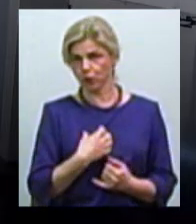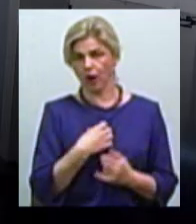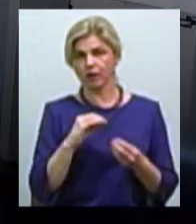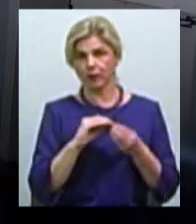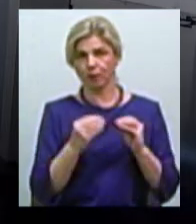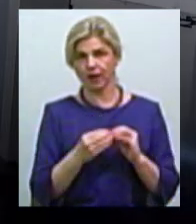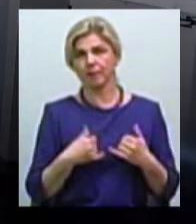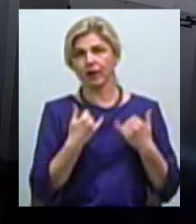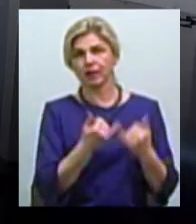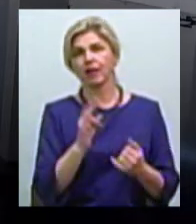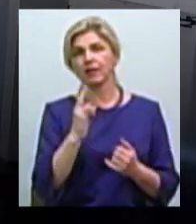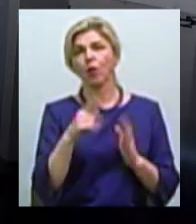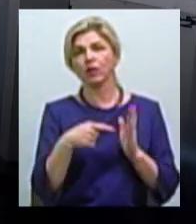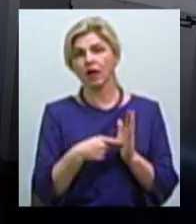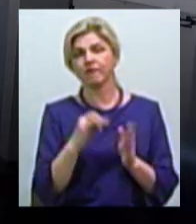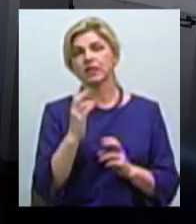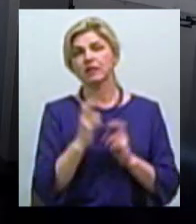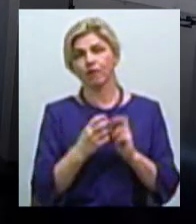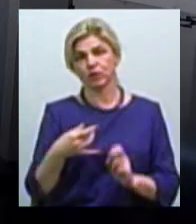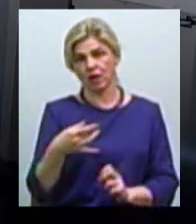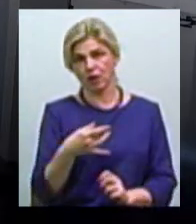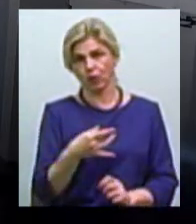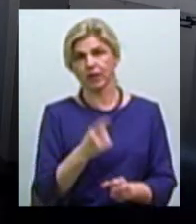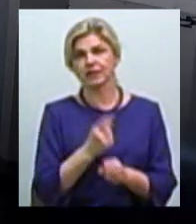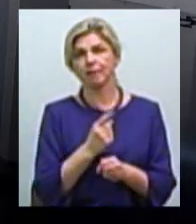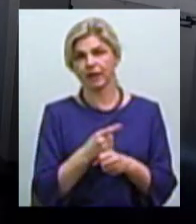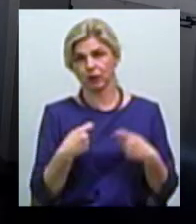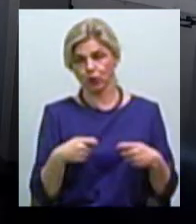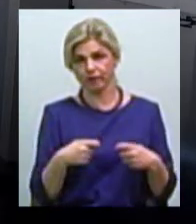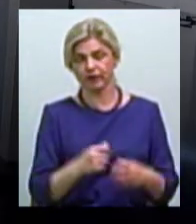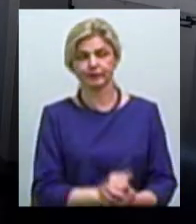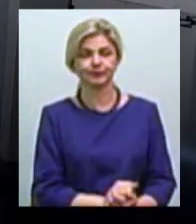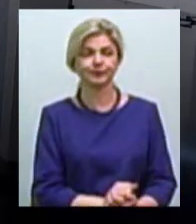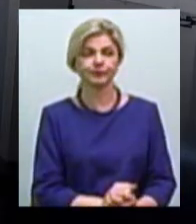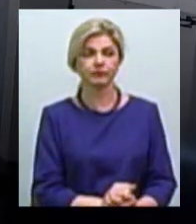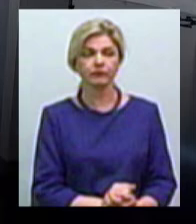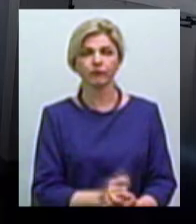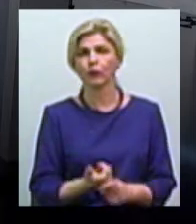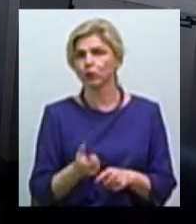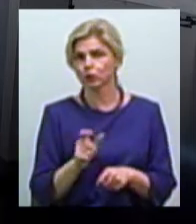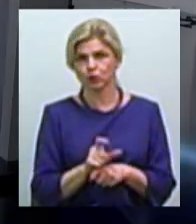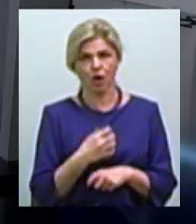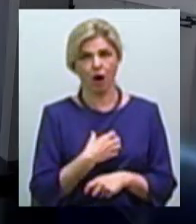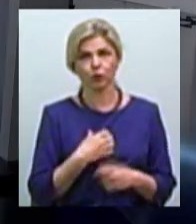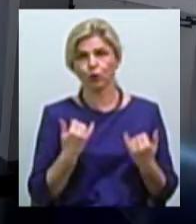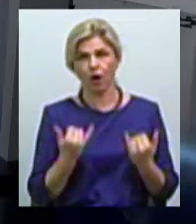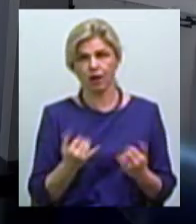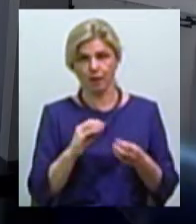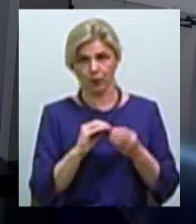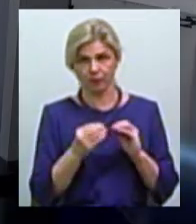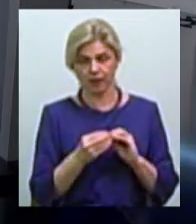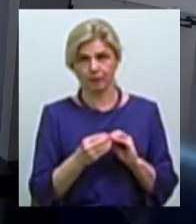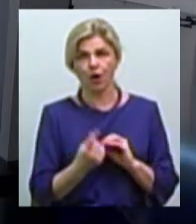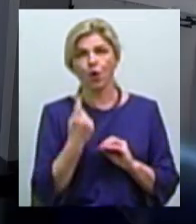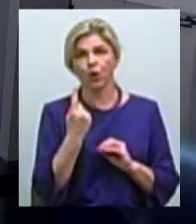і Заводського району, зокрема, стихійна торгівля? Це дуже актуальна проблема. І ця проблема, одним